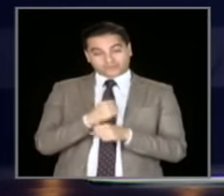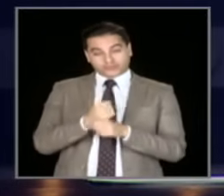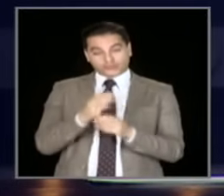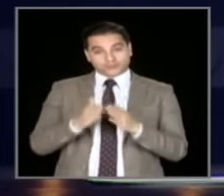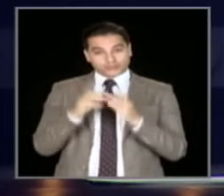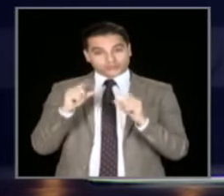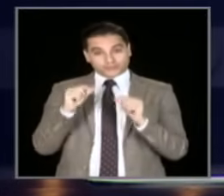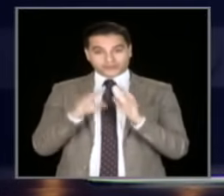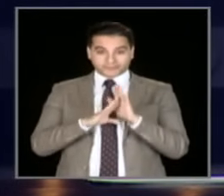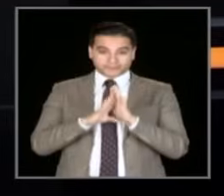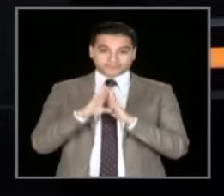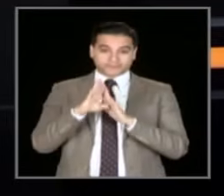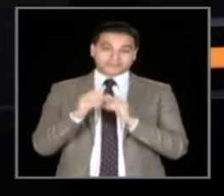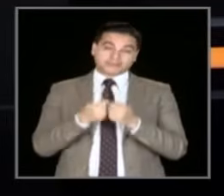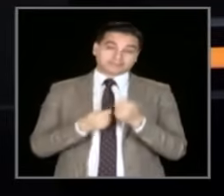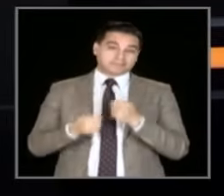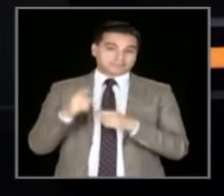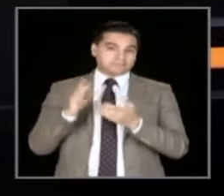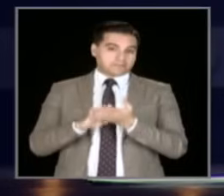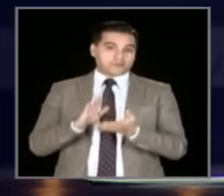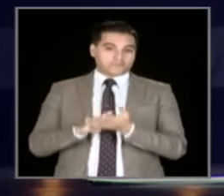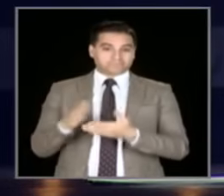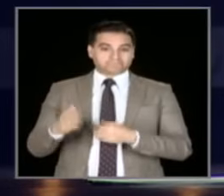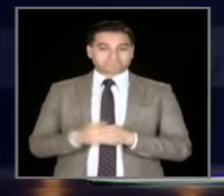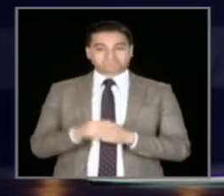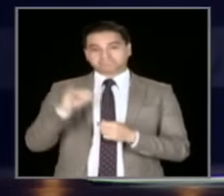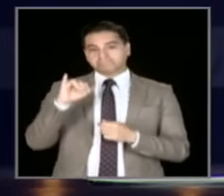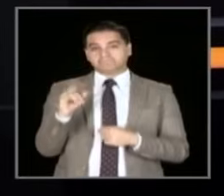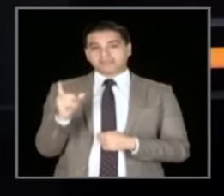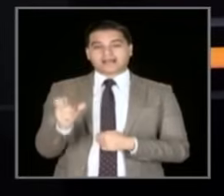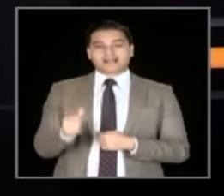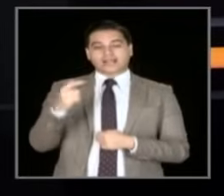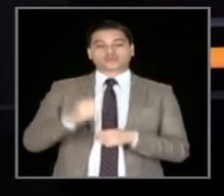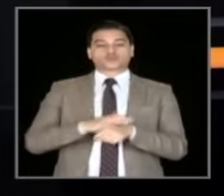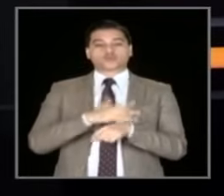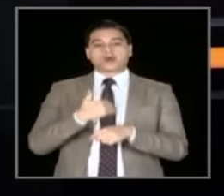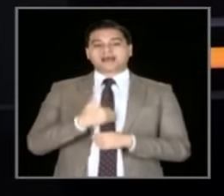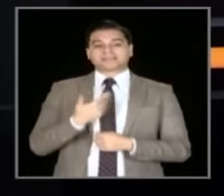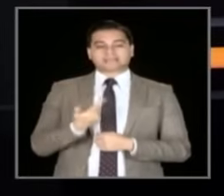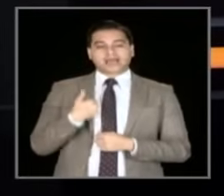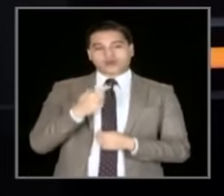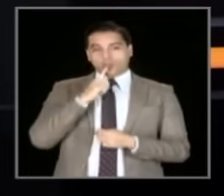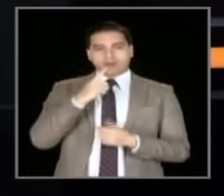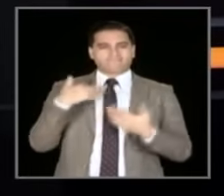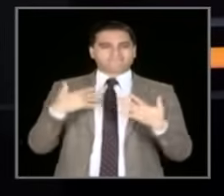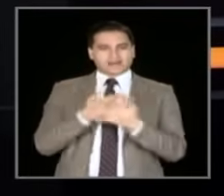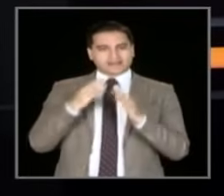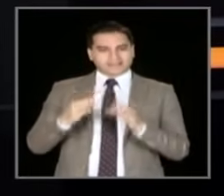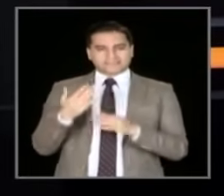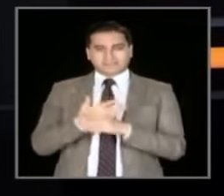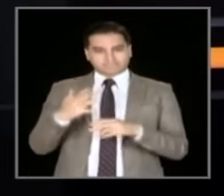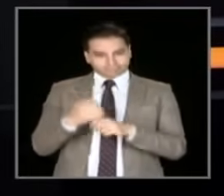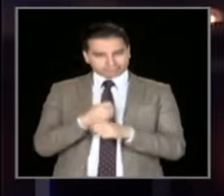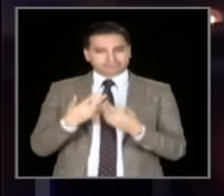السويس هتادي الاداء ده. برافو عليكم. ميرنا شعورك ايه؟ والله يعني فرحانه جدا ان انا بحقق